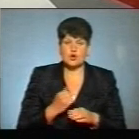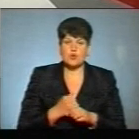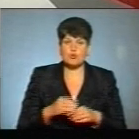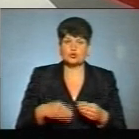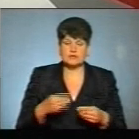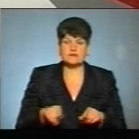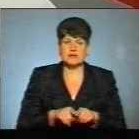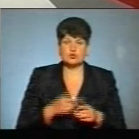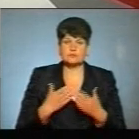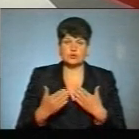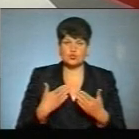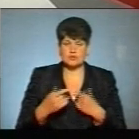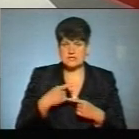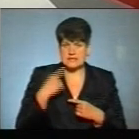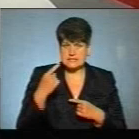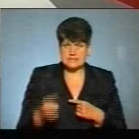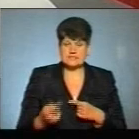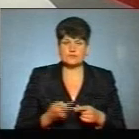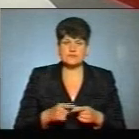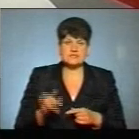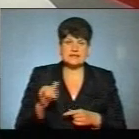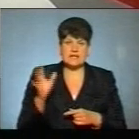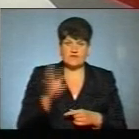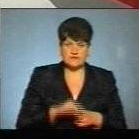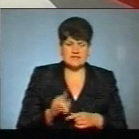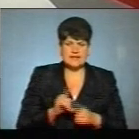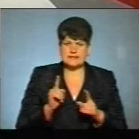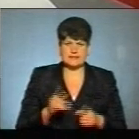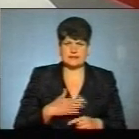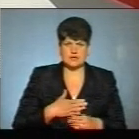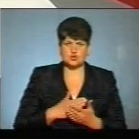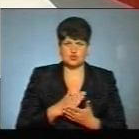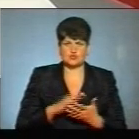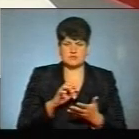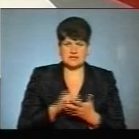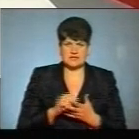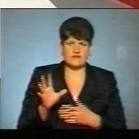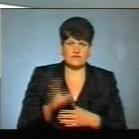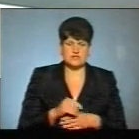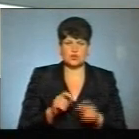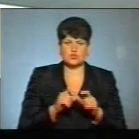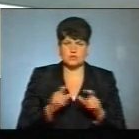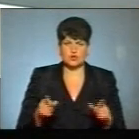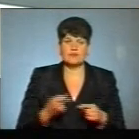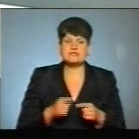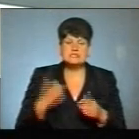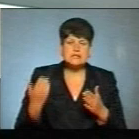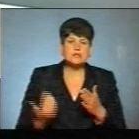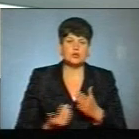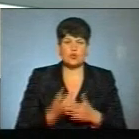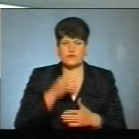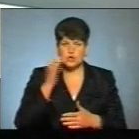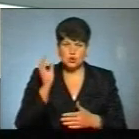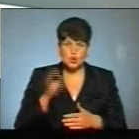з нами спілкуються дистанційно. Це для всіх. Ну, не тільки для нашої служби зайнятості, але для всіх установ. Це є такий, ну, новий такий досвід,